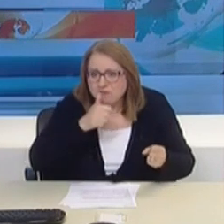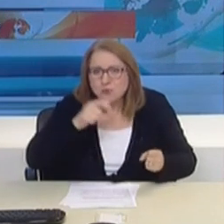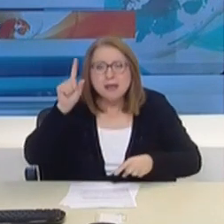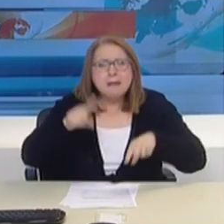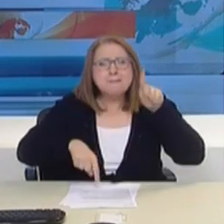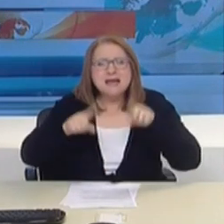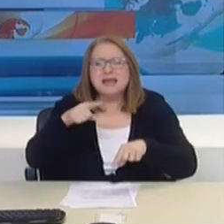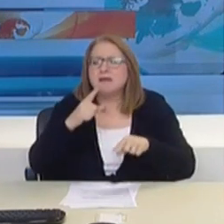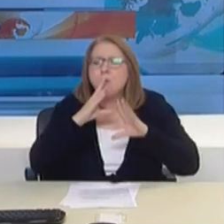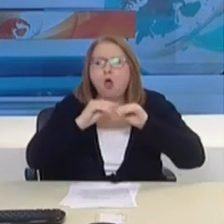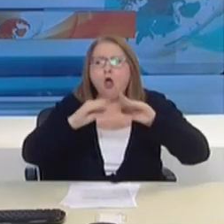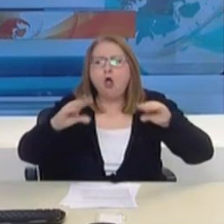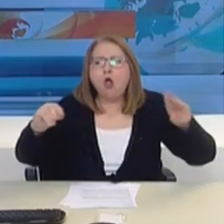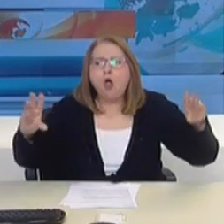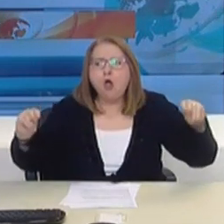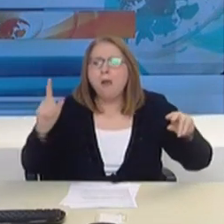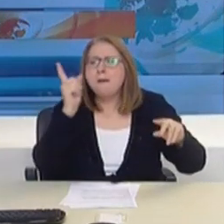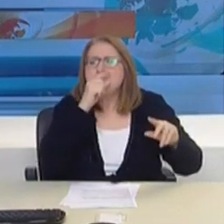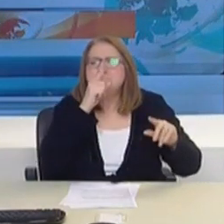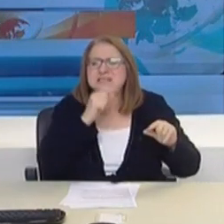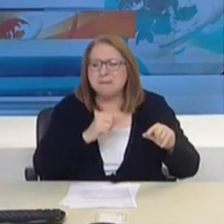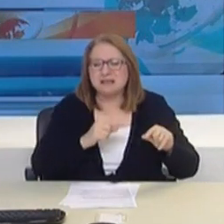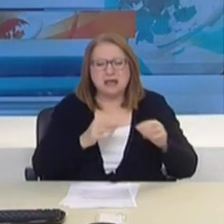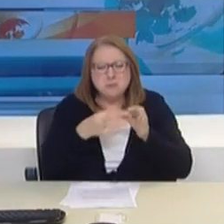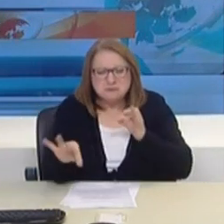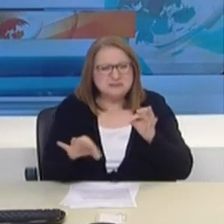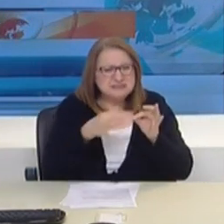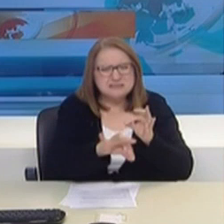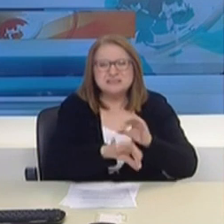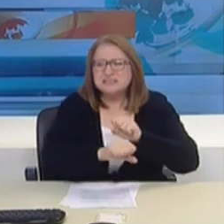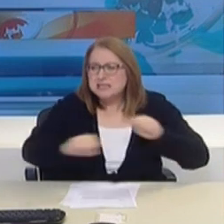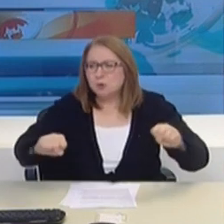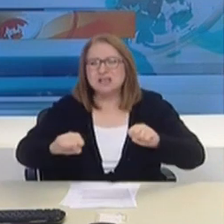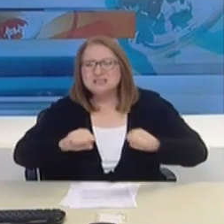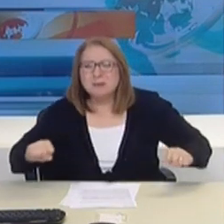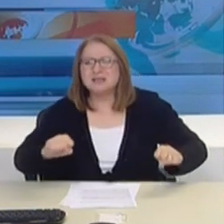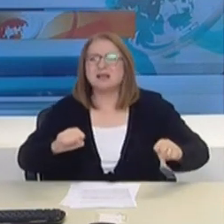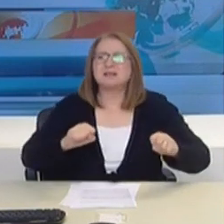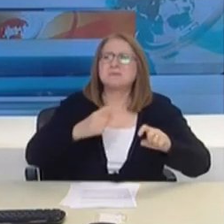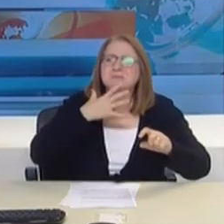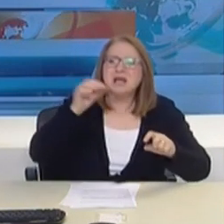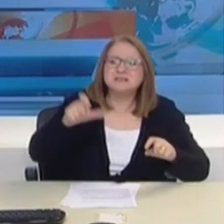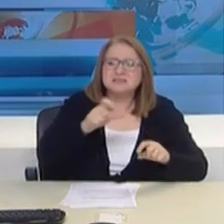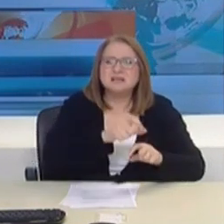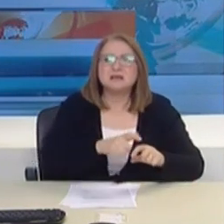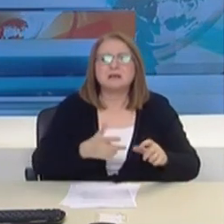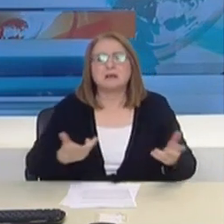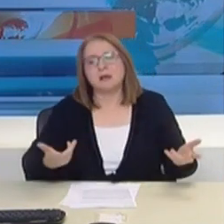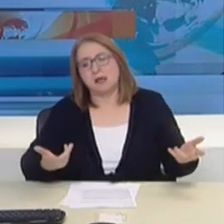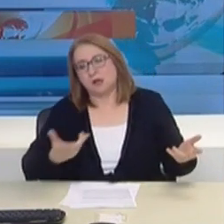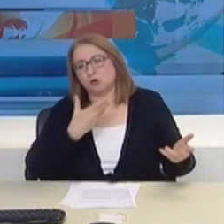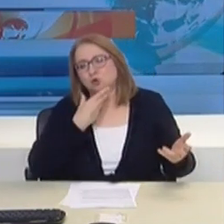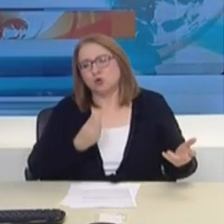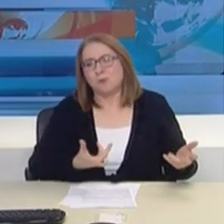να παραπληροφορούν και να παίζουν μικροπολιτικά παιχνίδια πάνω σε συνανθρώπους μας που φεύγουν για